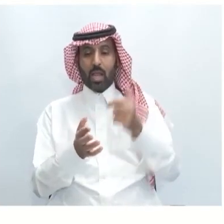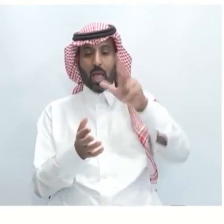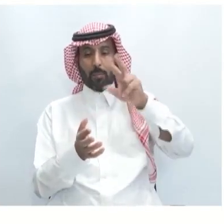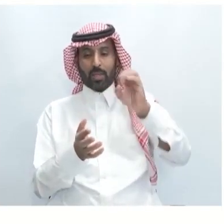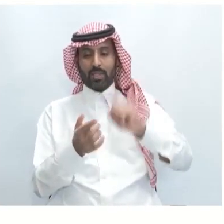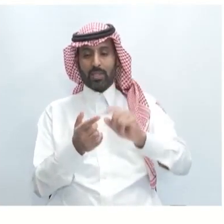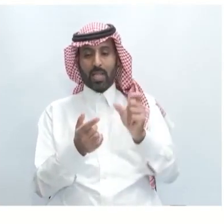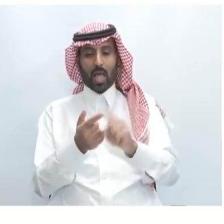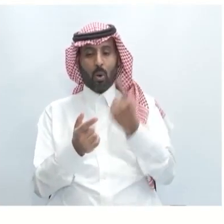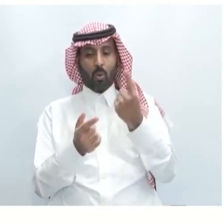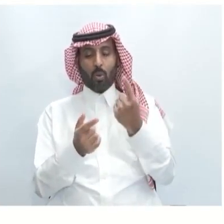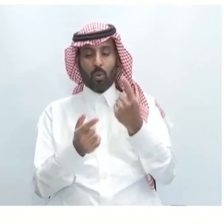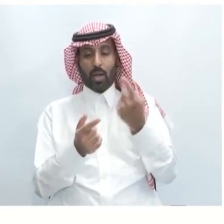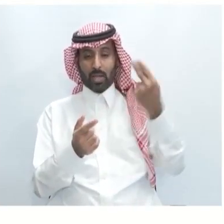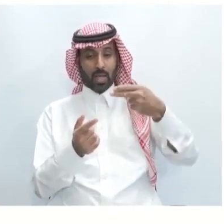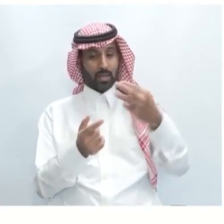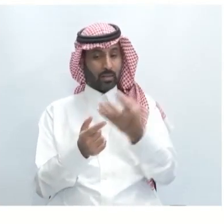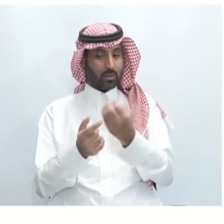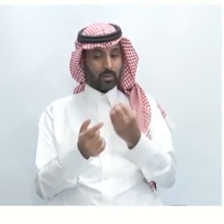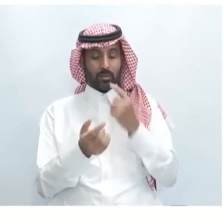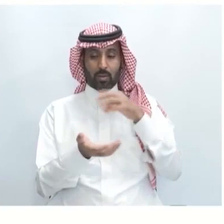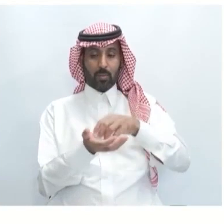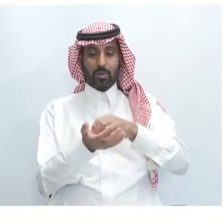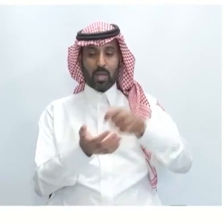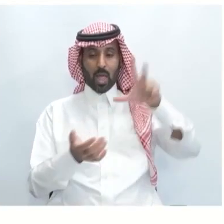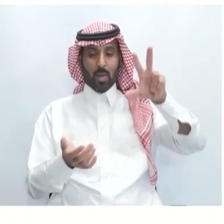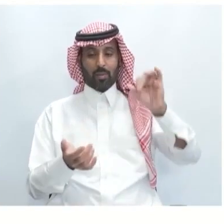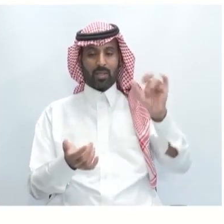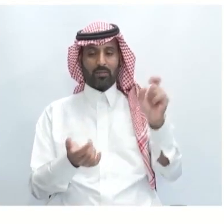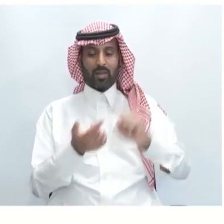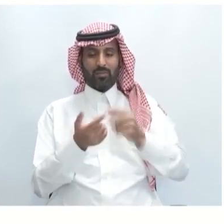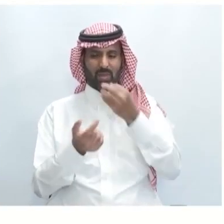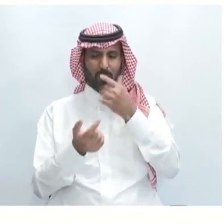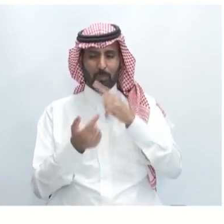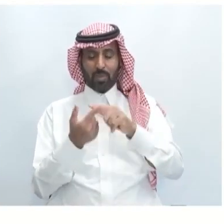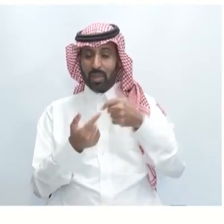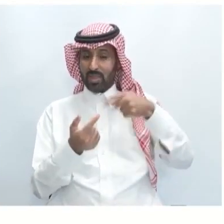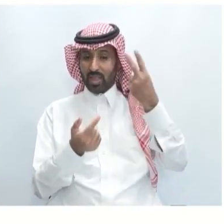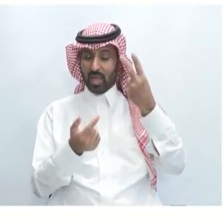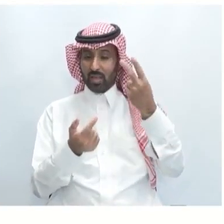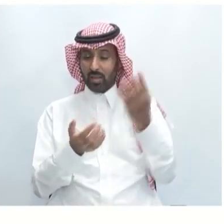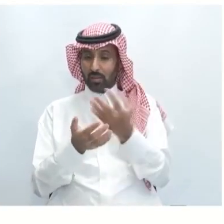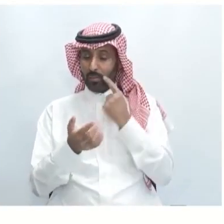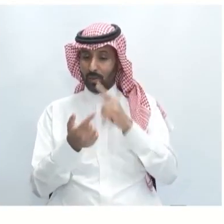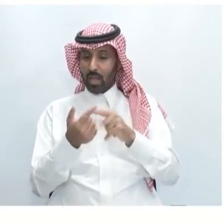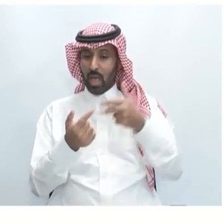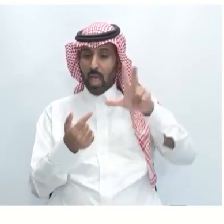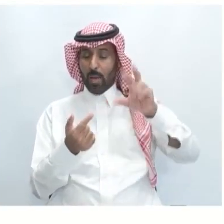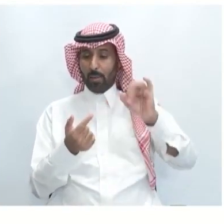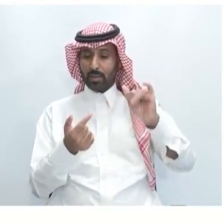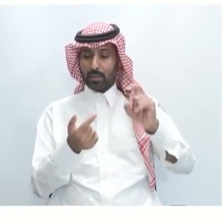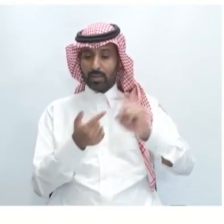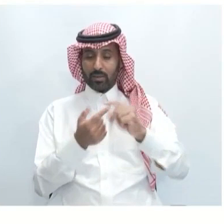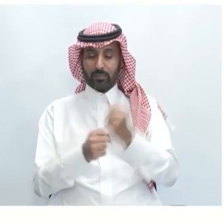الاول وتاتي الهيدروجين من مجموعه الامين في الحمض الثاني بعد ذلك تتكون مجموعه الاميد